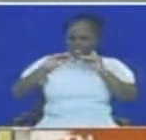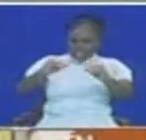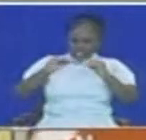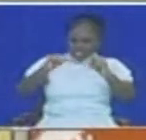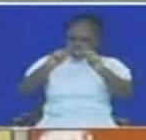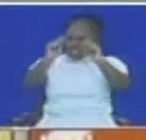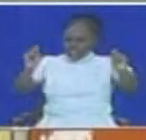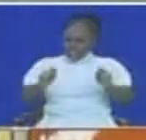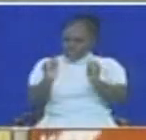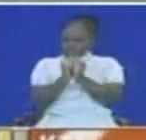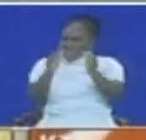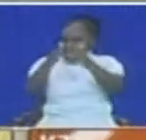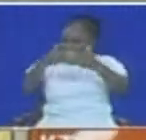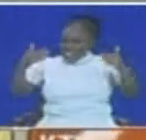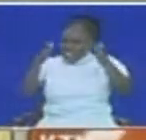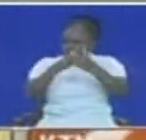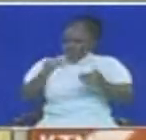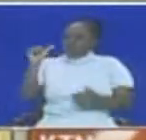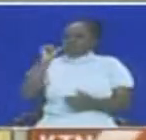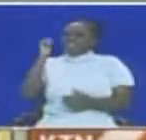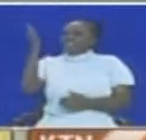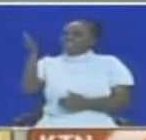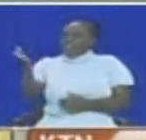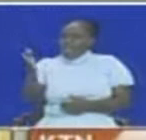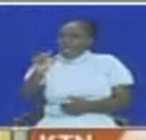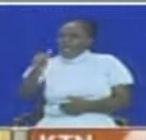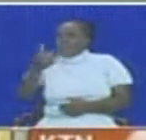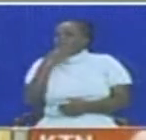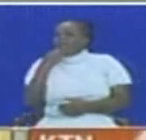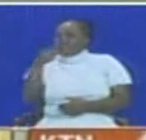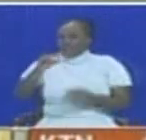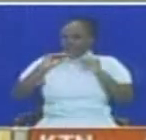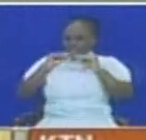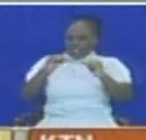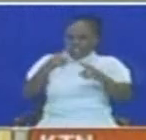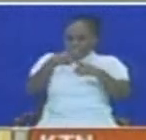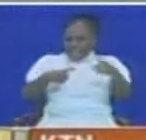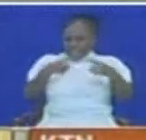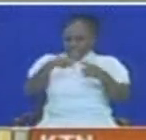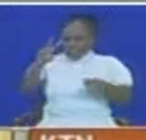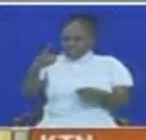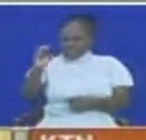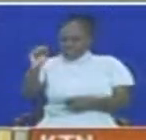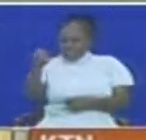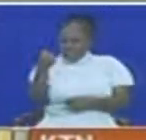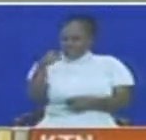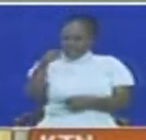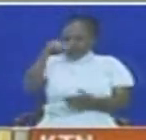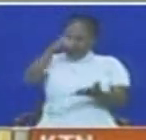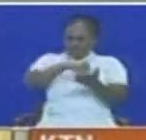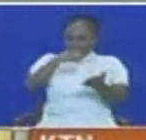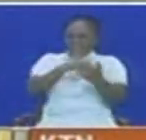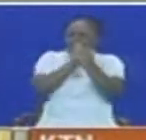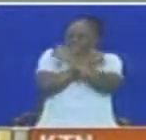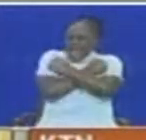ya Arsenal ya Uingereza? Abdul Ghani Adan ni mkufunzi mwenye umri wa miaka 25 ambaye ni kati ya wapenzi wa